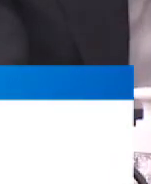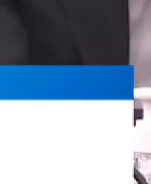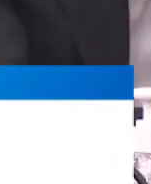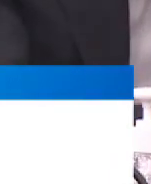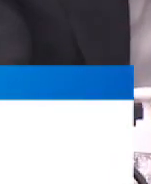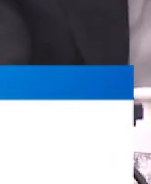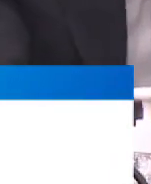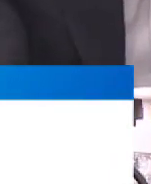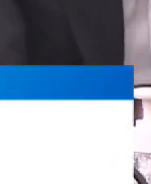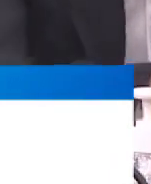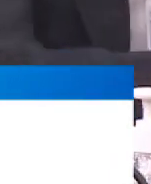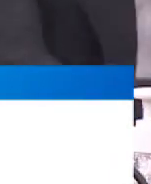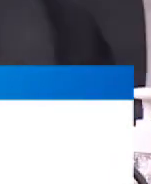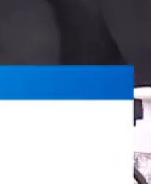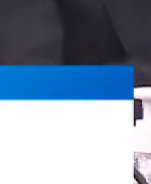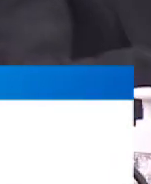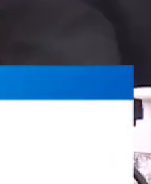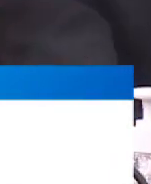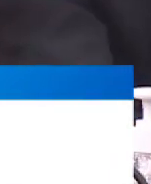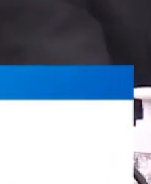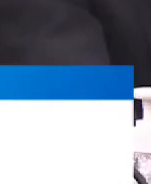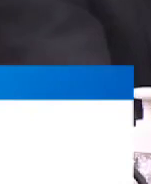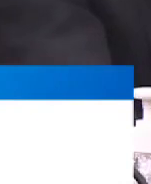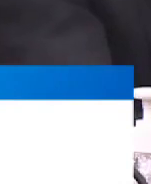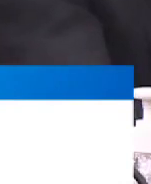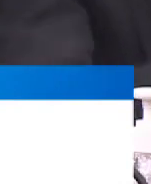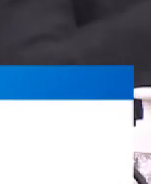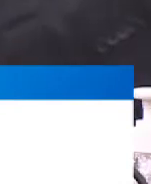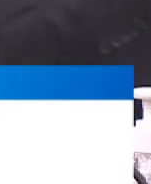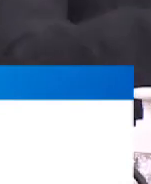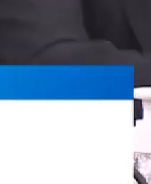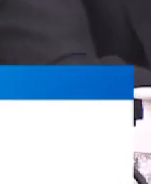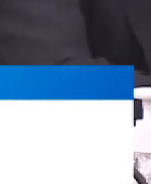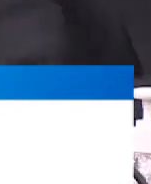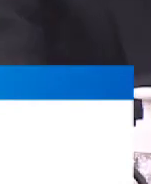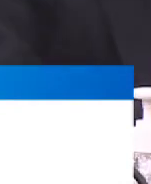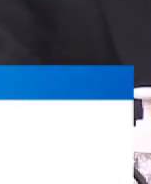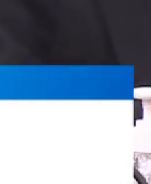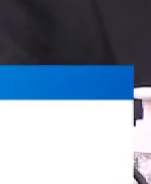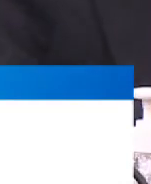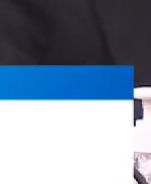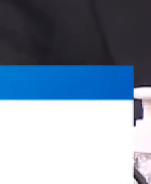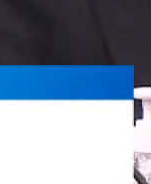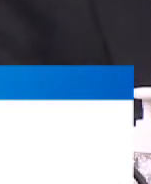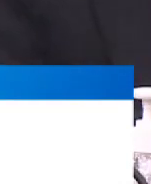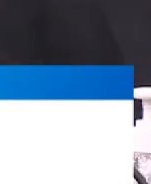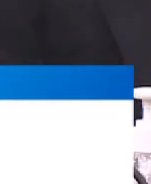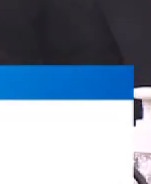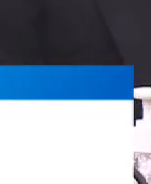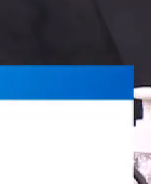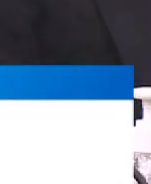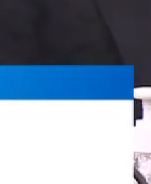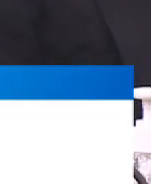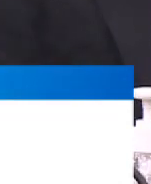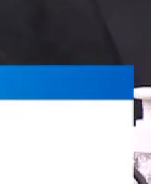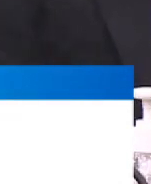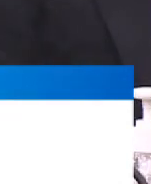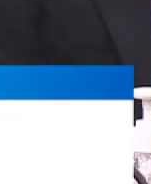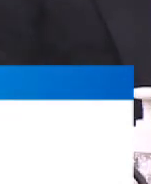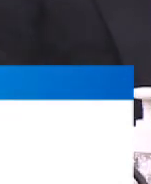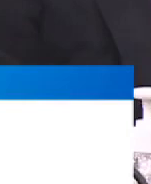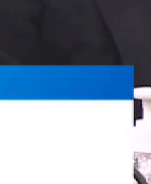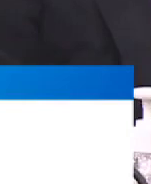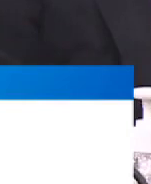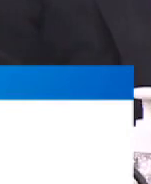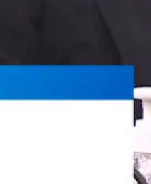고위직 사법집행 책임자들은 몇 년 안에는 선출직에 나가지 못하도록 윤석열 총장의